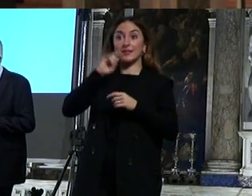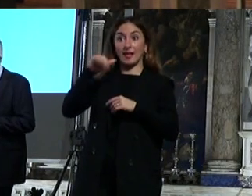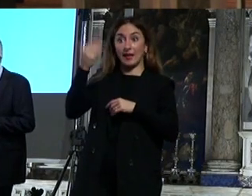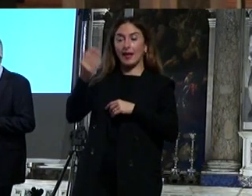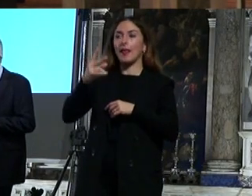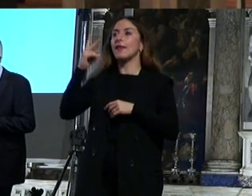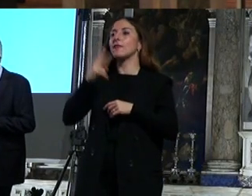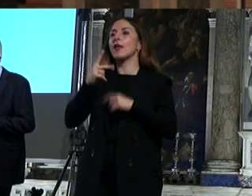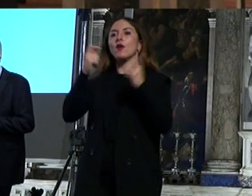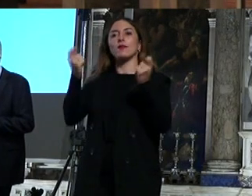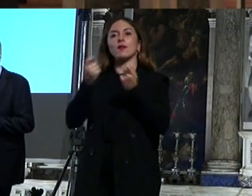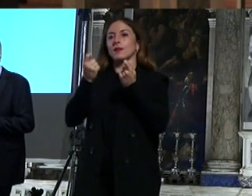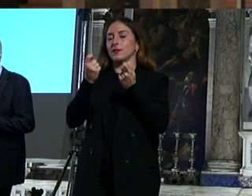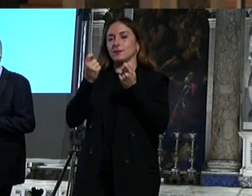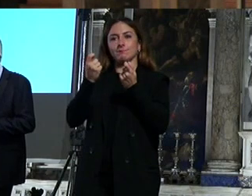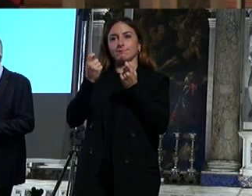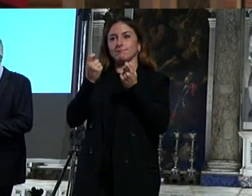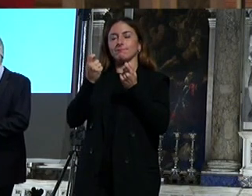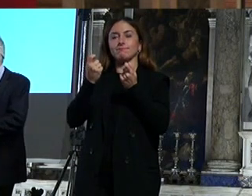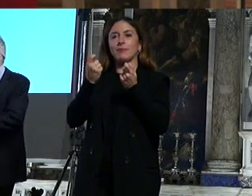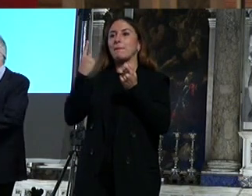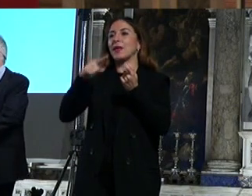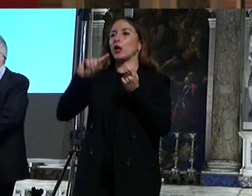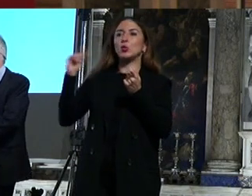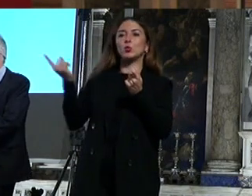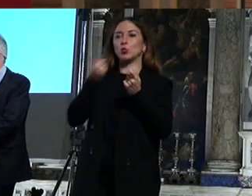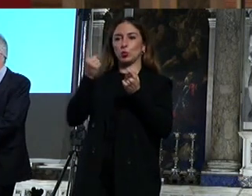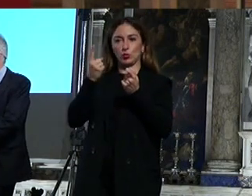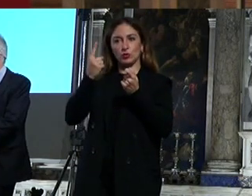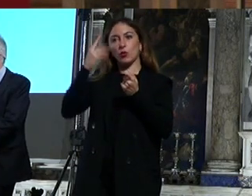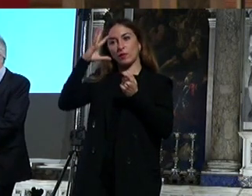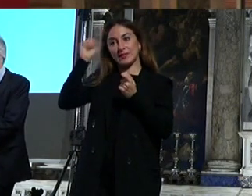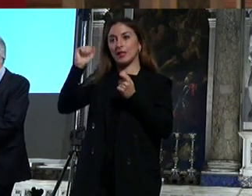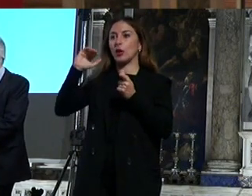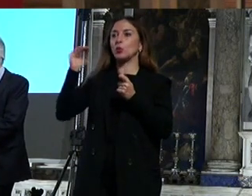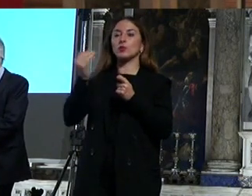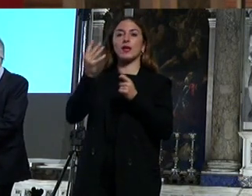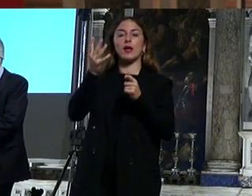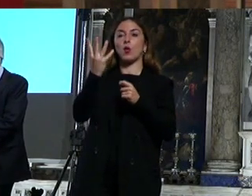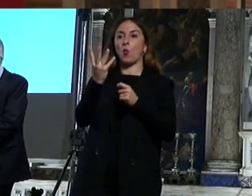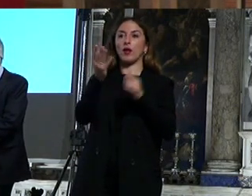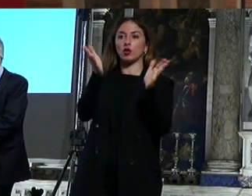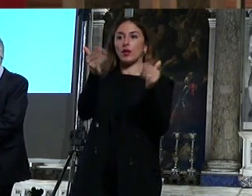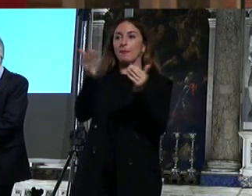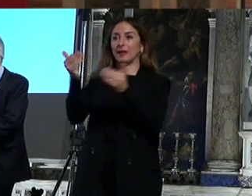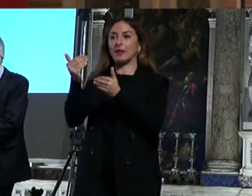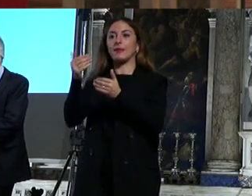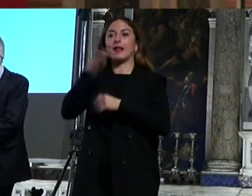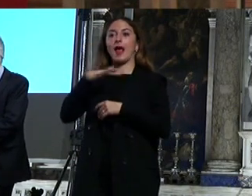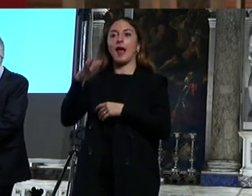che riguarda tutto l'Ateneo e in particolare i 4 dipartimenti di area umanistica.